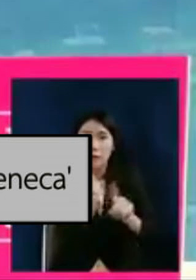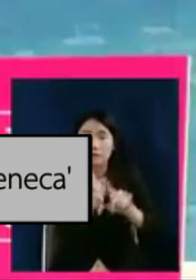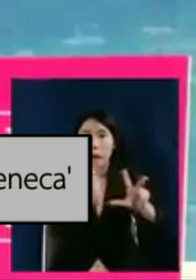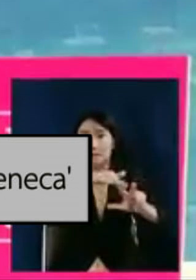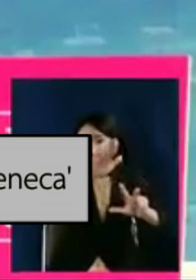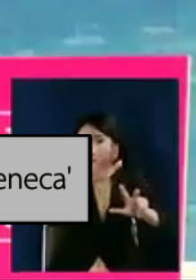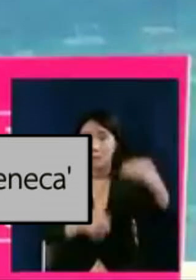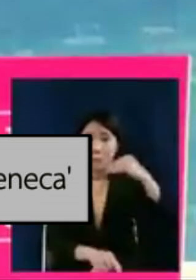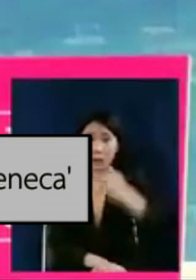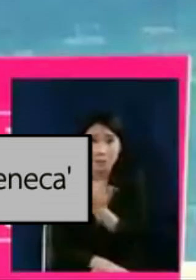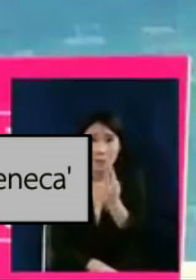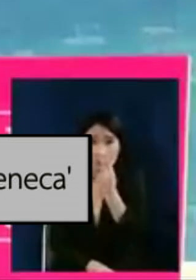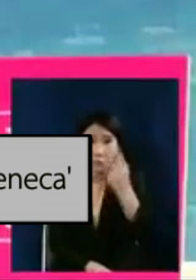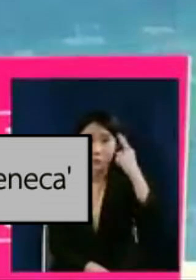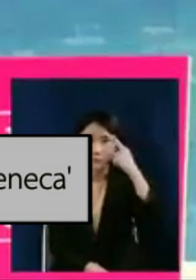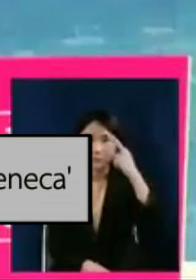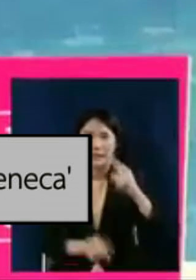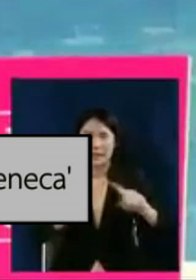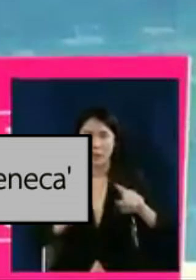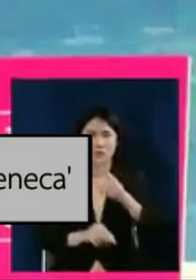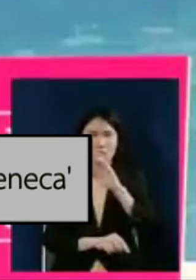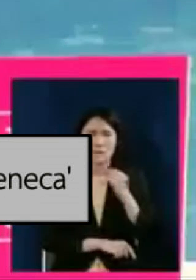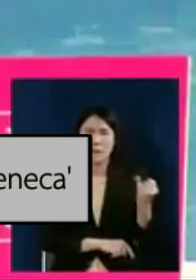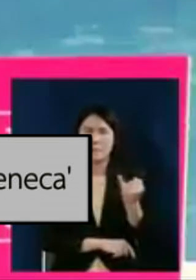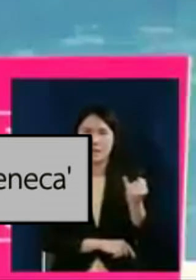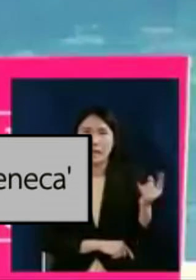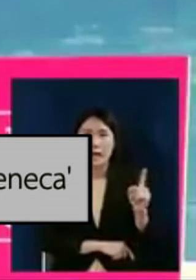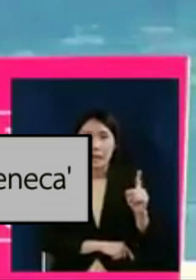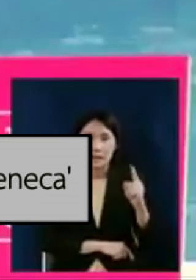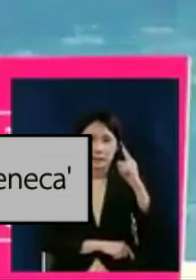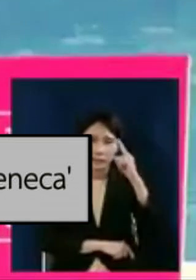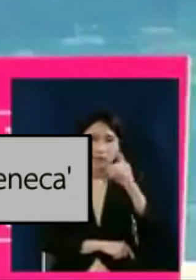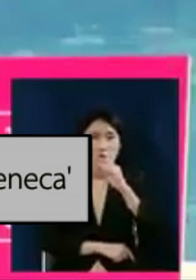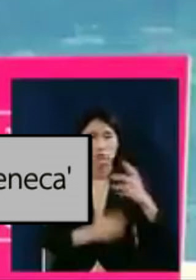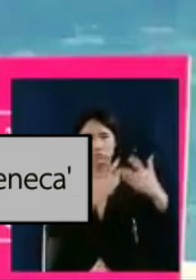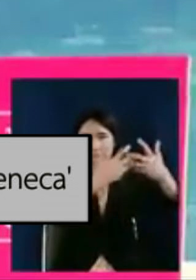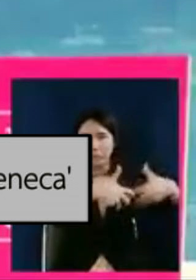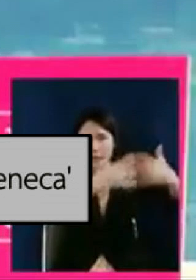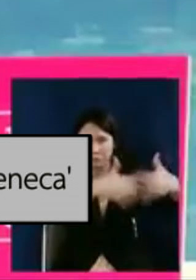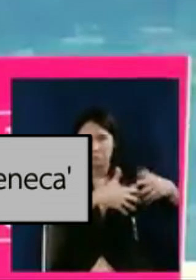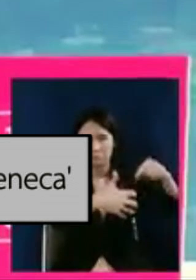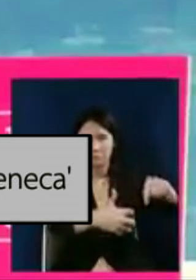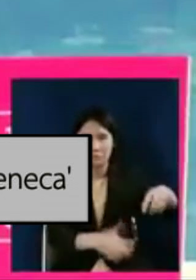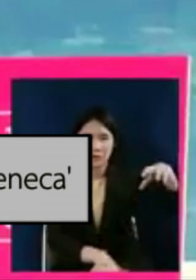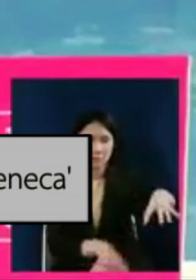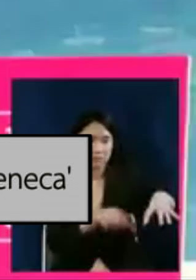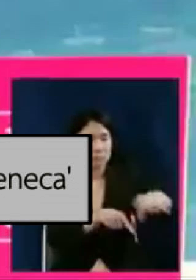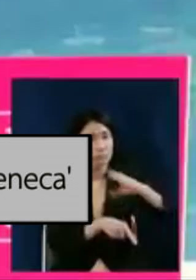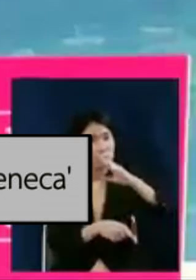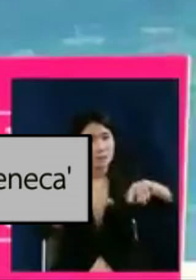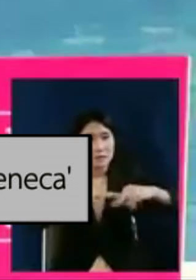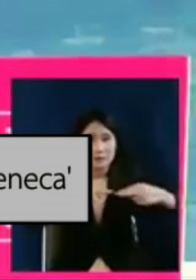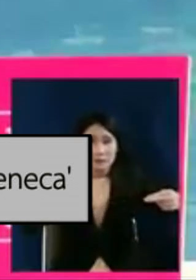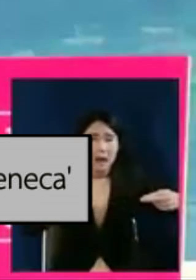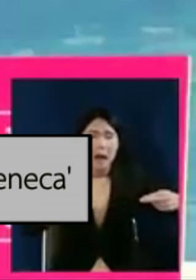นะครับว่าแล้วข้อเสียของอันหนึ่งก็คือในเรื่องของการผลิตการผลิต Blackซีนเชื้อตายเนี่ย